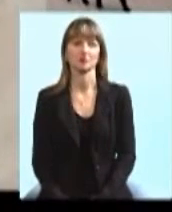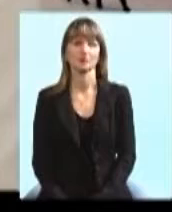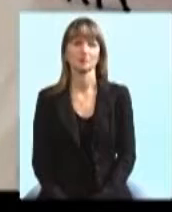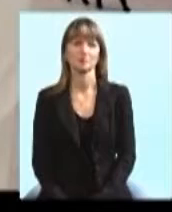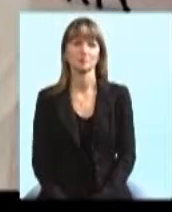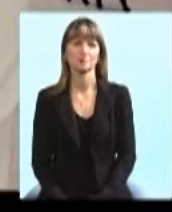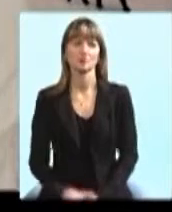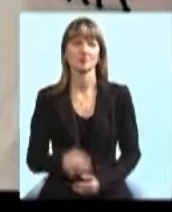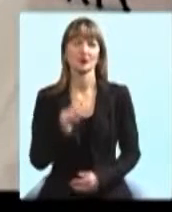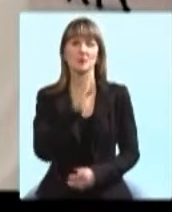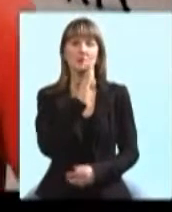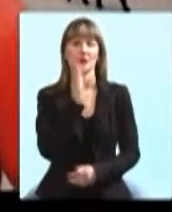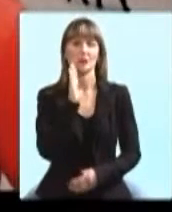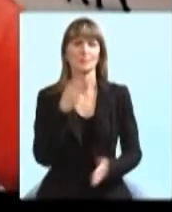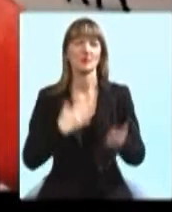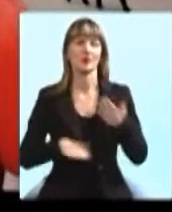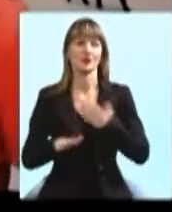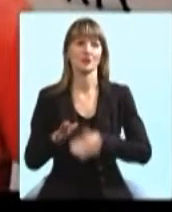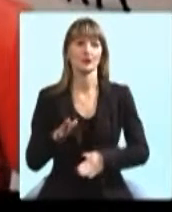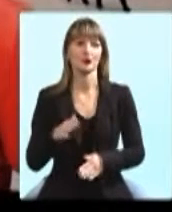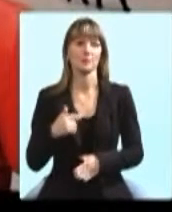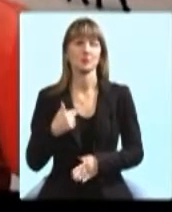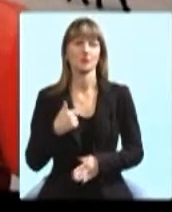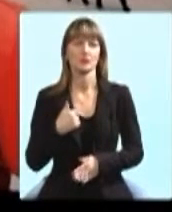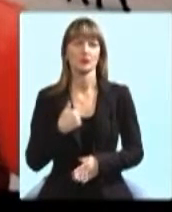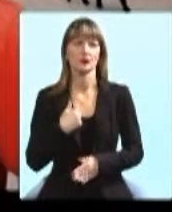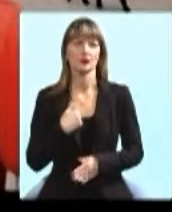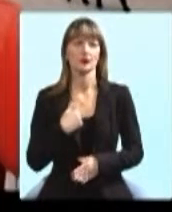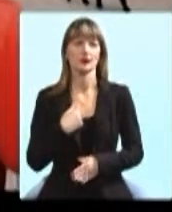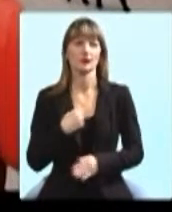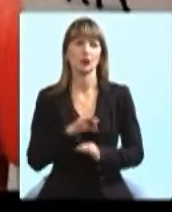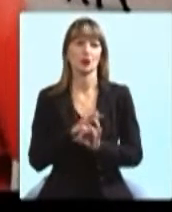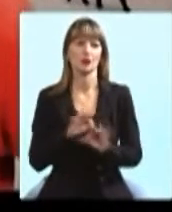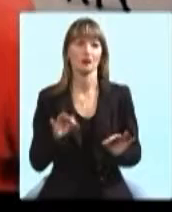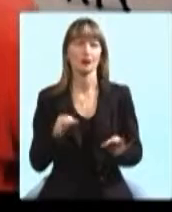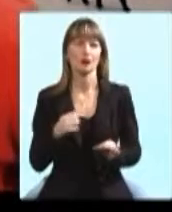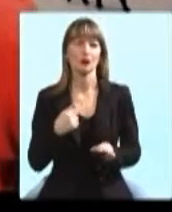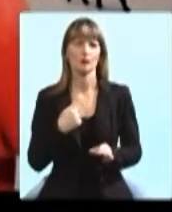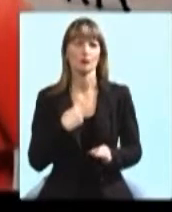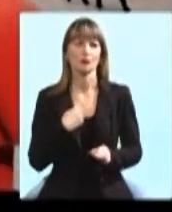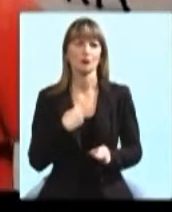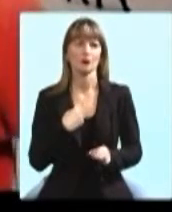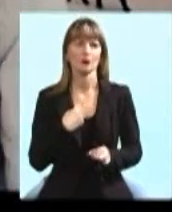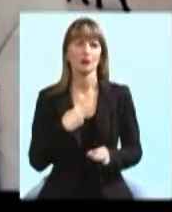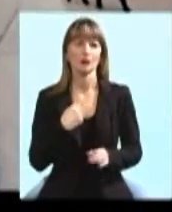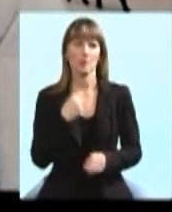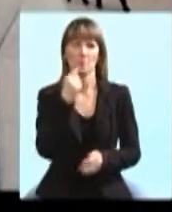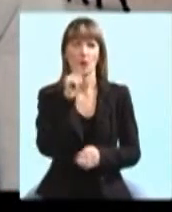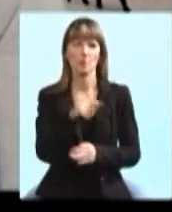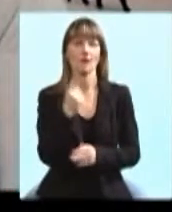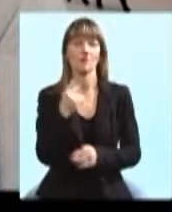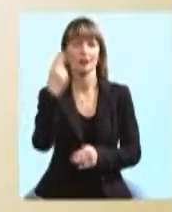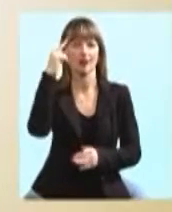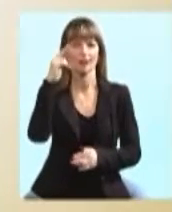и мама радуется. Я примечательный, потому что еле попал в одного дядю самолетиком. Я не